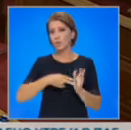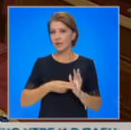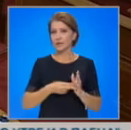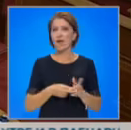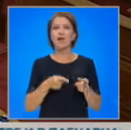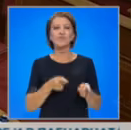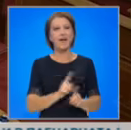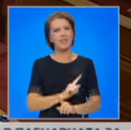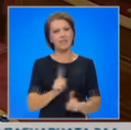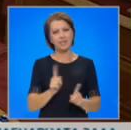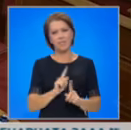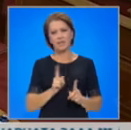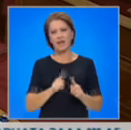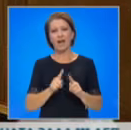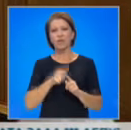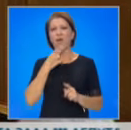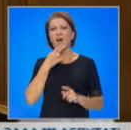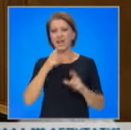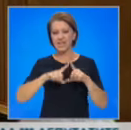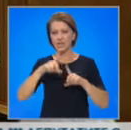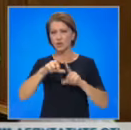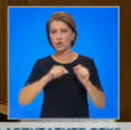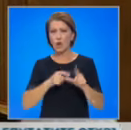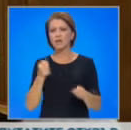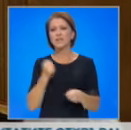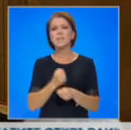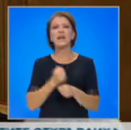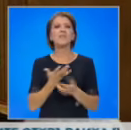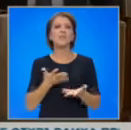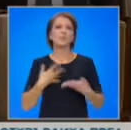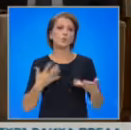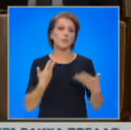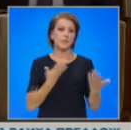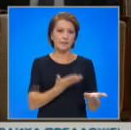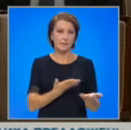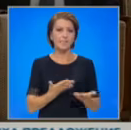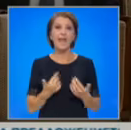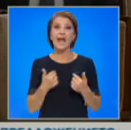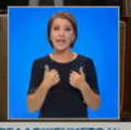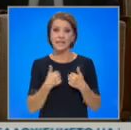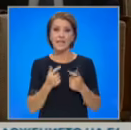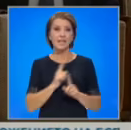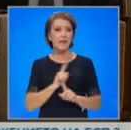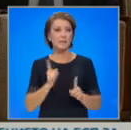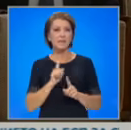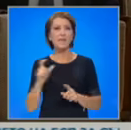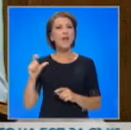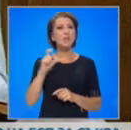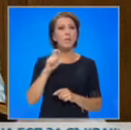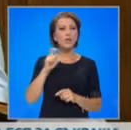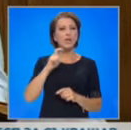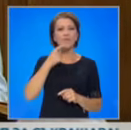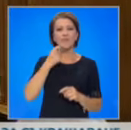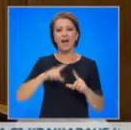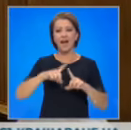смокинов лист. Да си правите каквото искате тук. Парламентарната група на Изправи се БГ ние идваме няма да бъде смокинов лист на